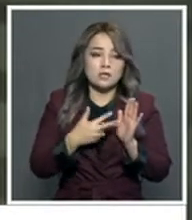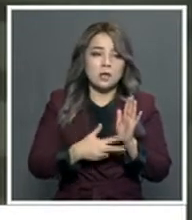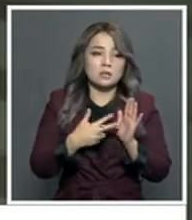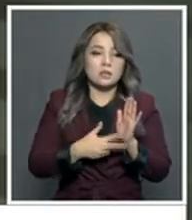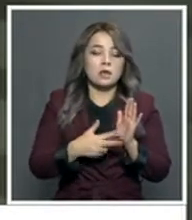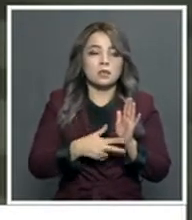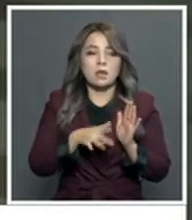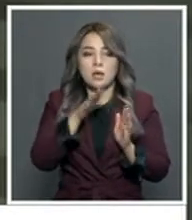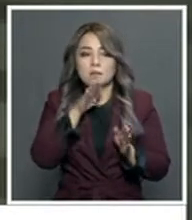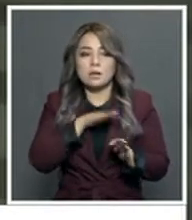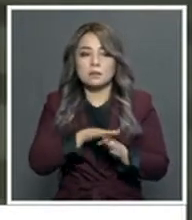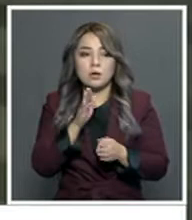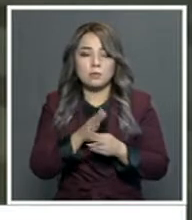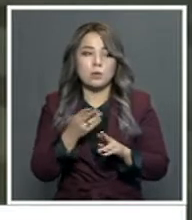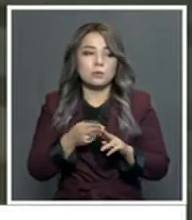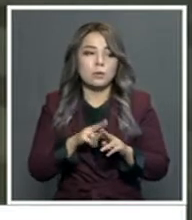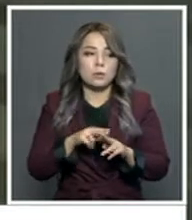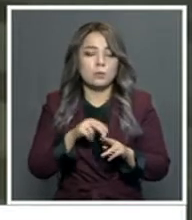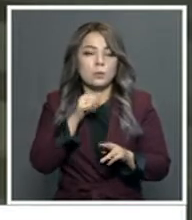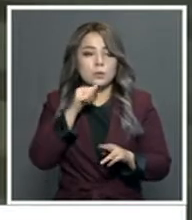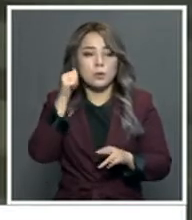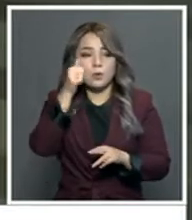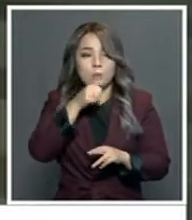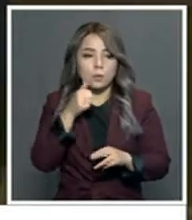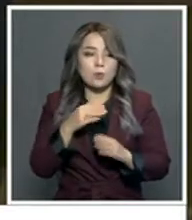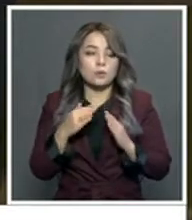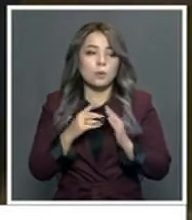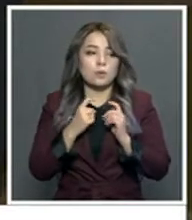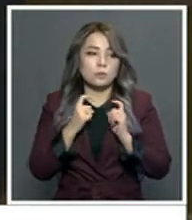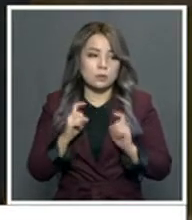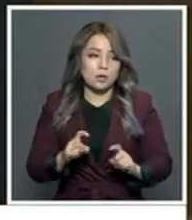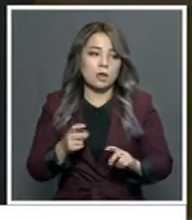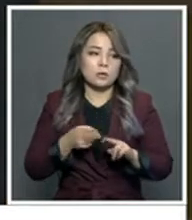80-нан асты да. Ол былтыр кіргеннен үйіне шықпайды.